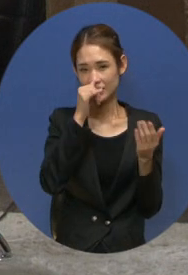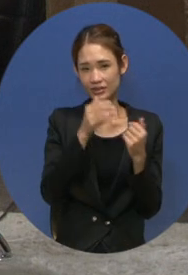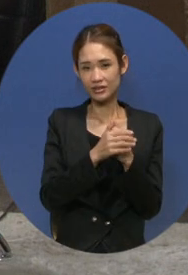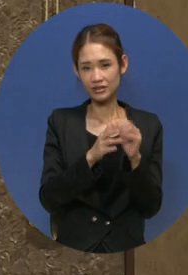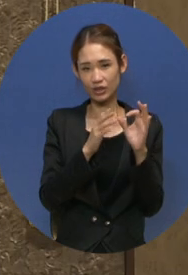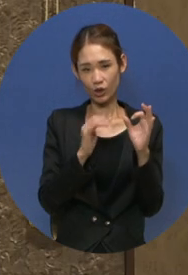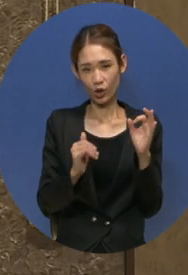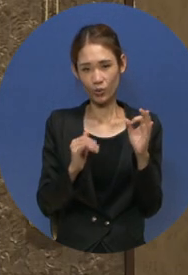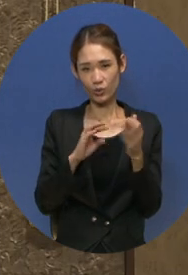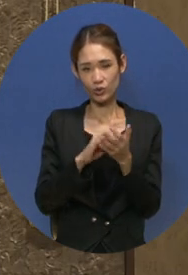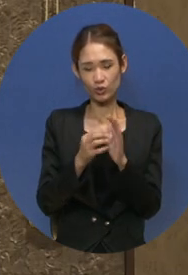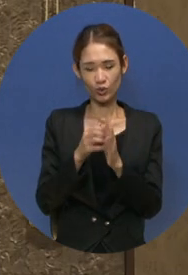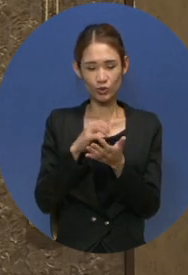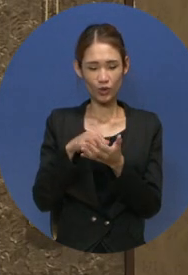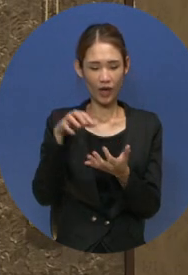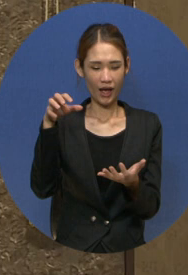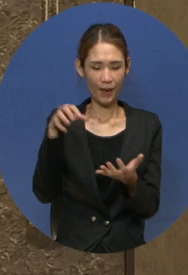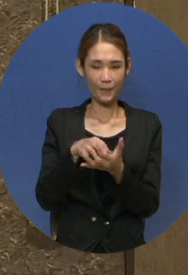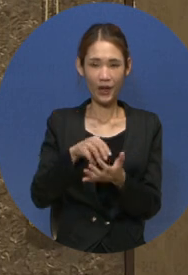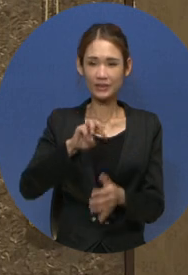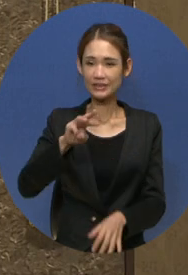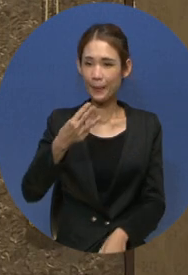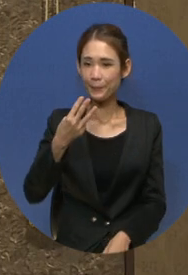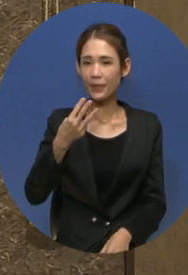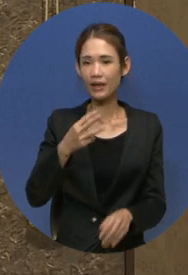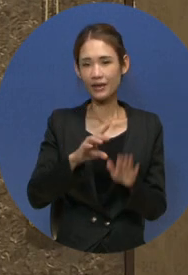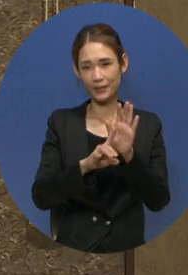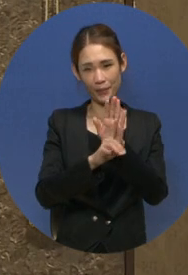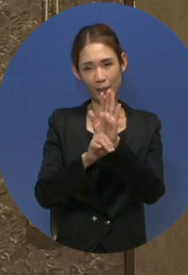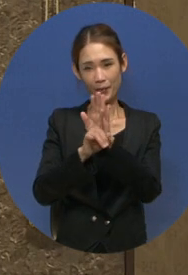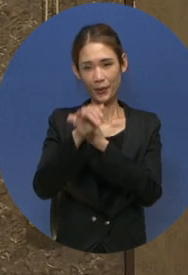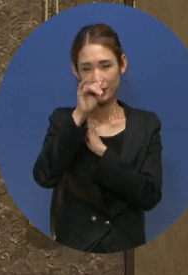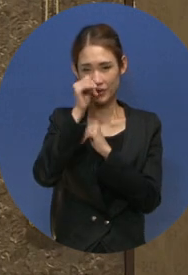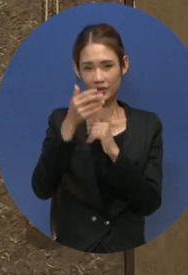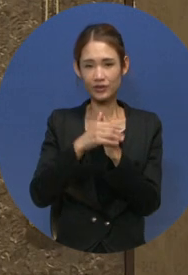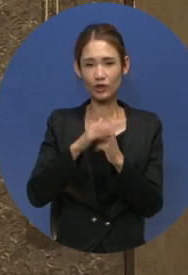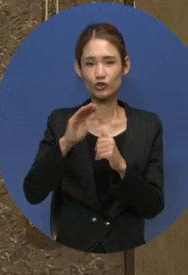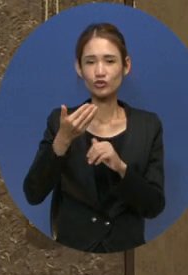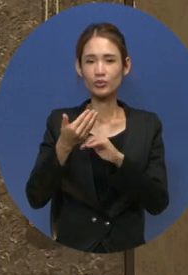작품, 한 300여 점이 전시가 됐는데, 900명이 넘는